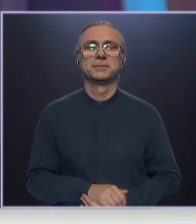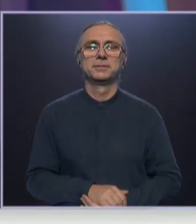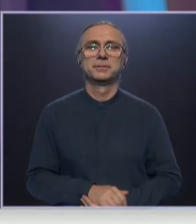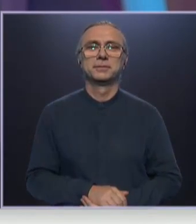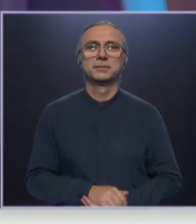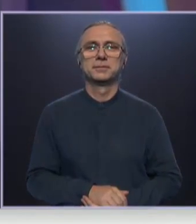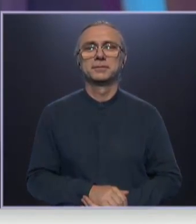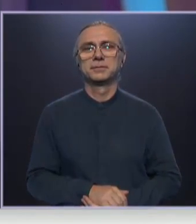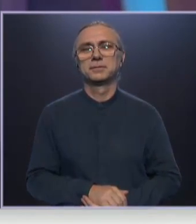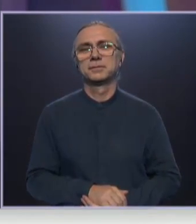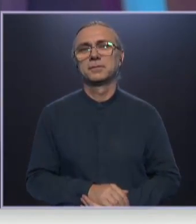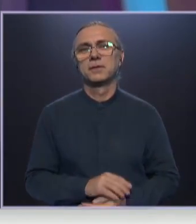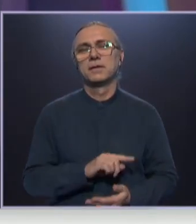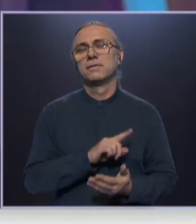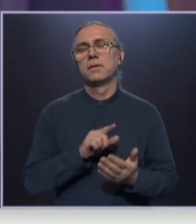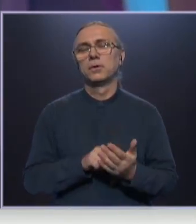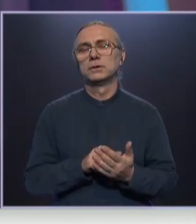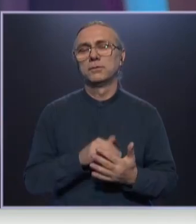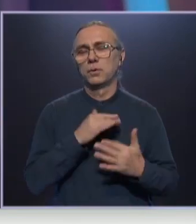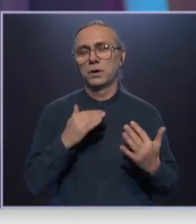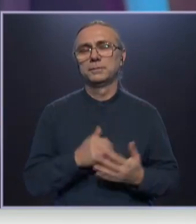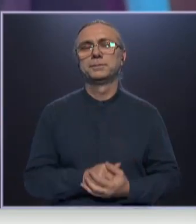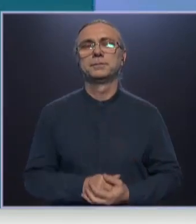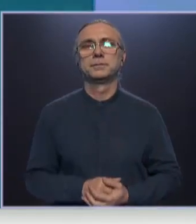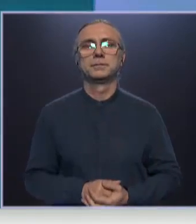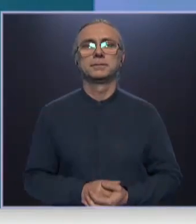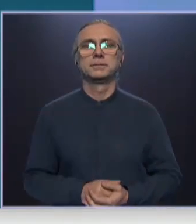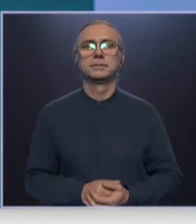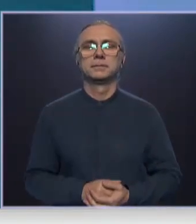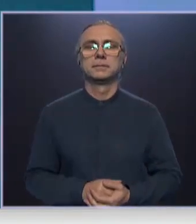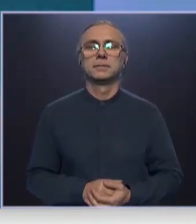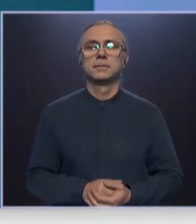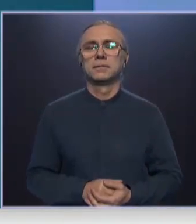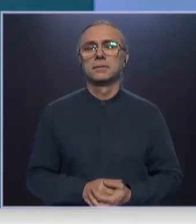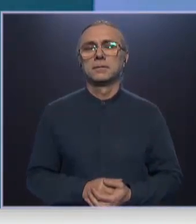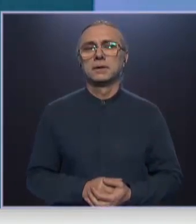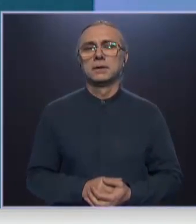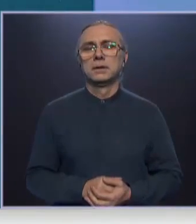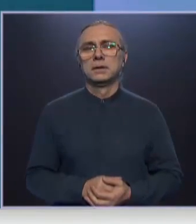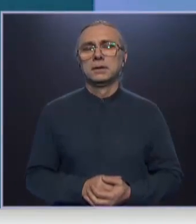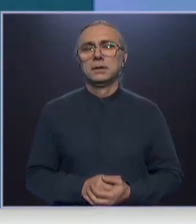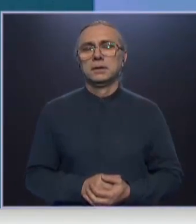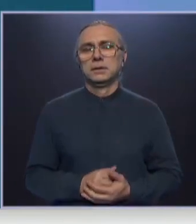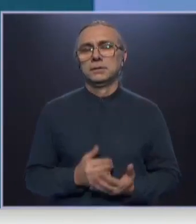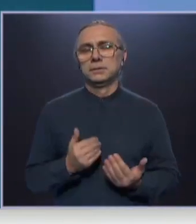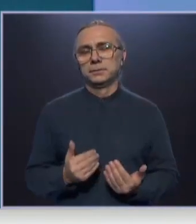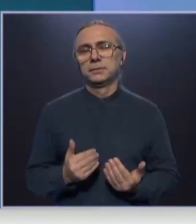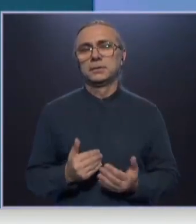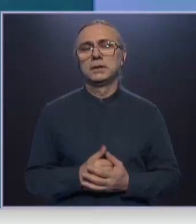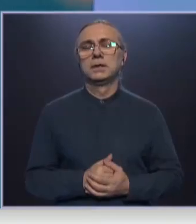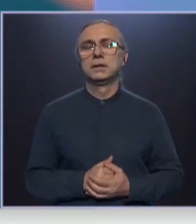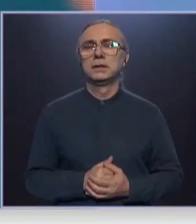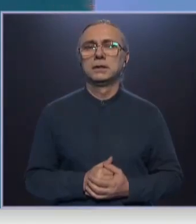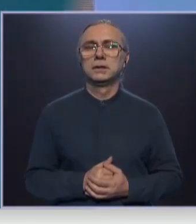ждать. Вопросов у нас много, но поскольку время у нас сейчас такое предкорпоративное, прошу прощения за мой